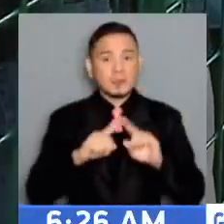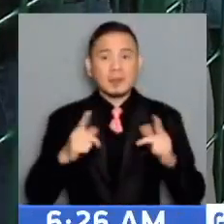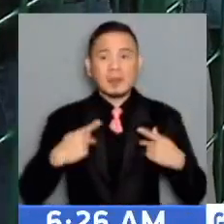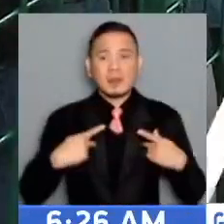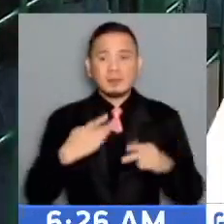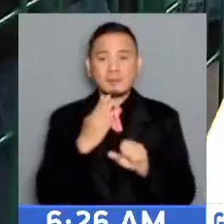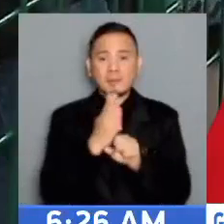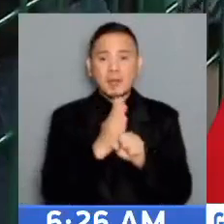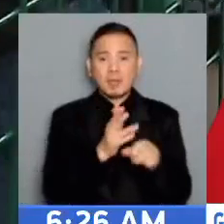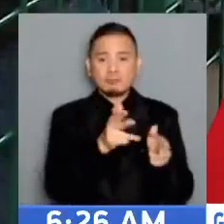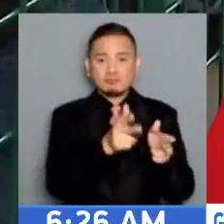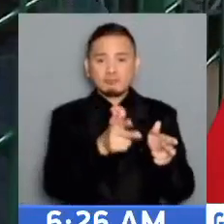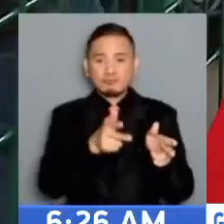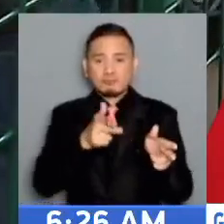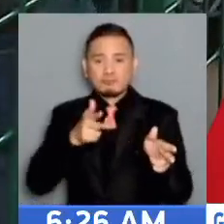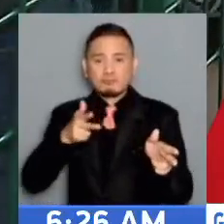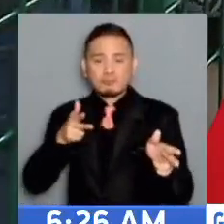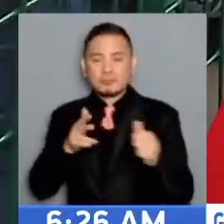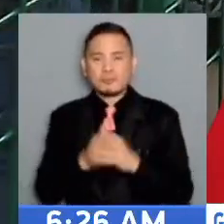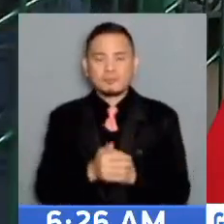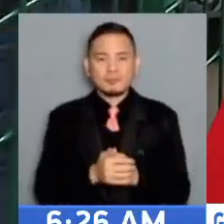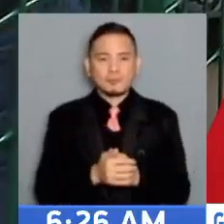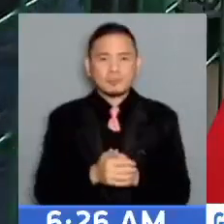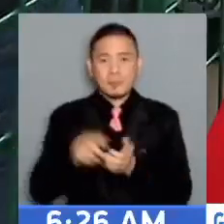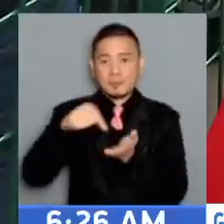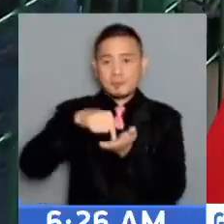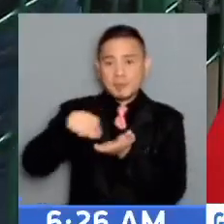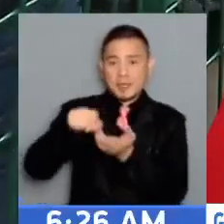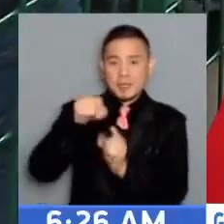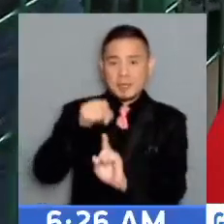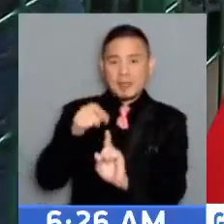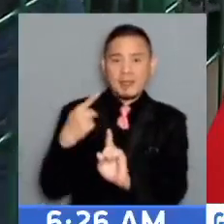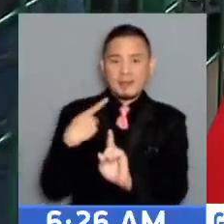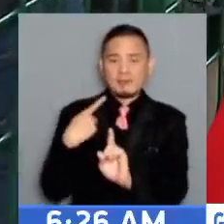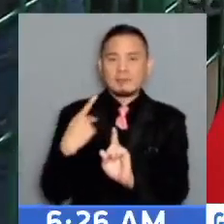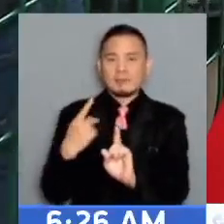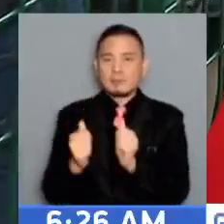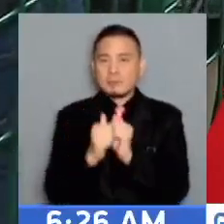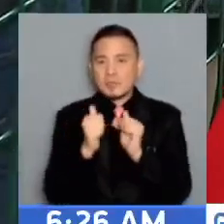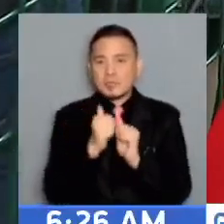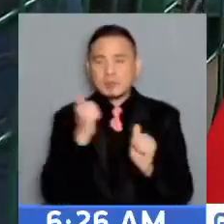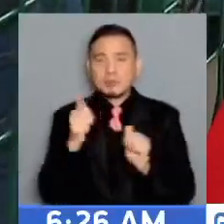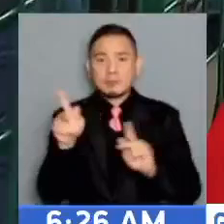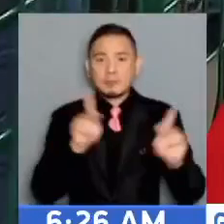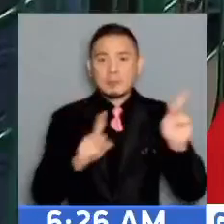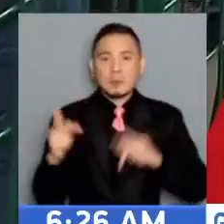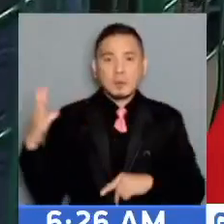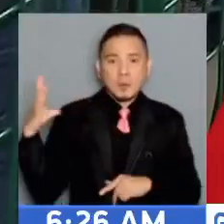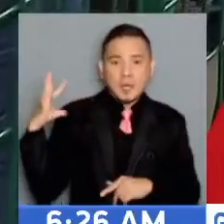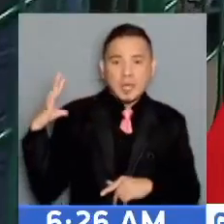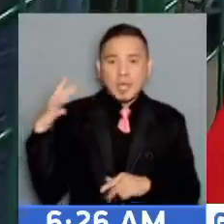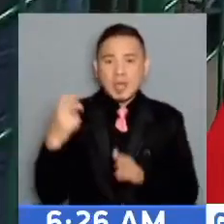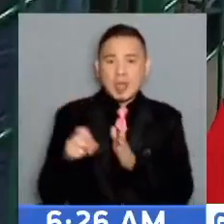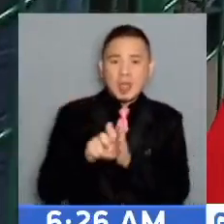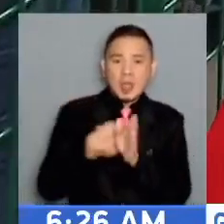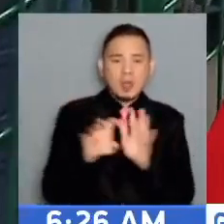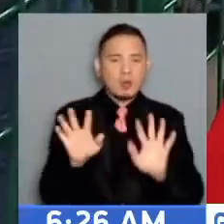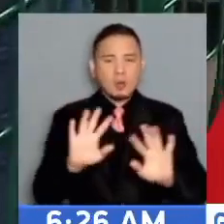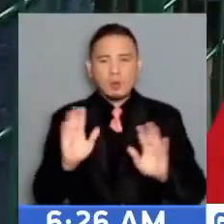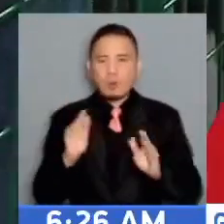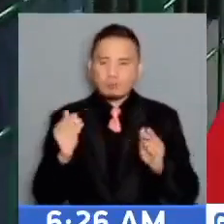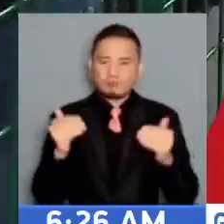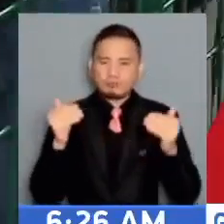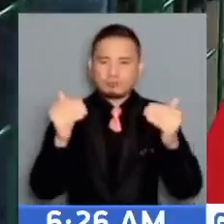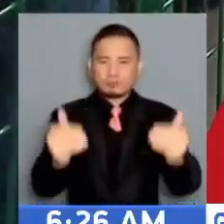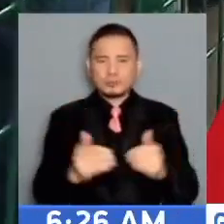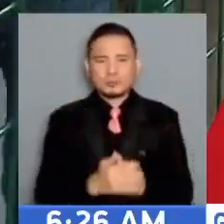may bayad na hindi naman sila nagtatagal o nag-iipon ng mga pasahero. Sa observation ko simula kayo na mga 30